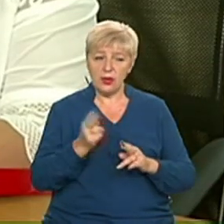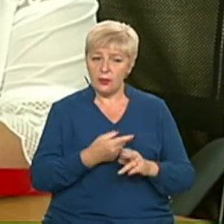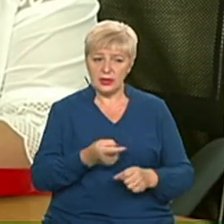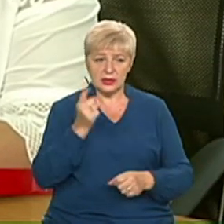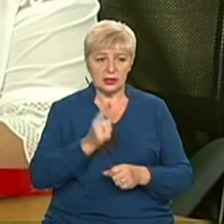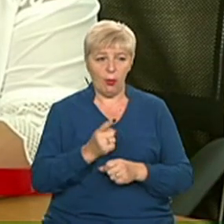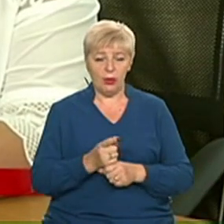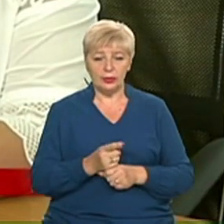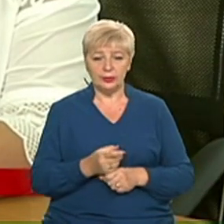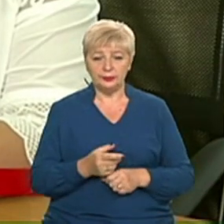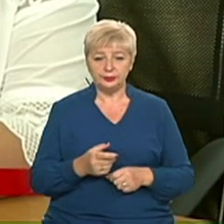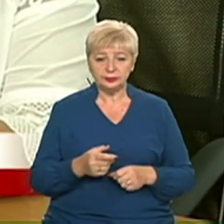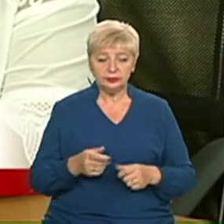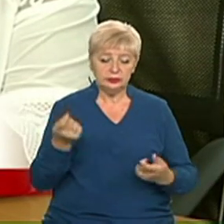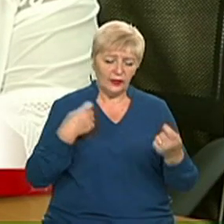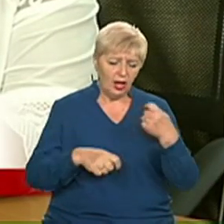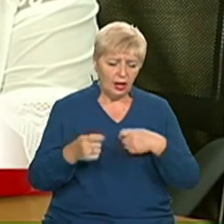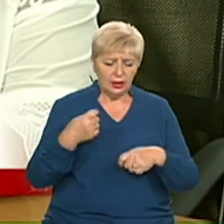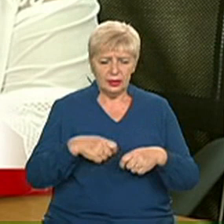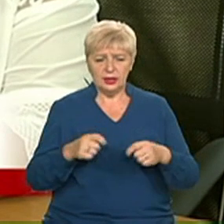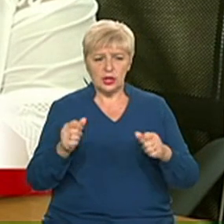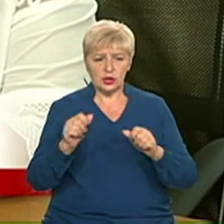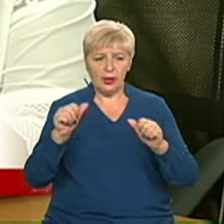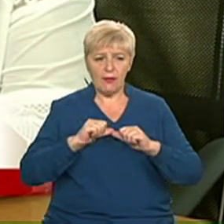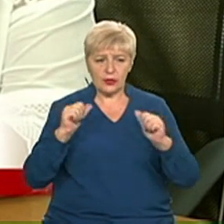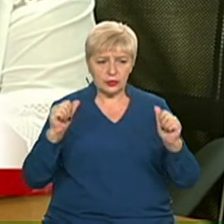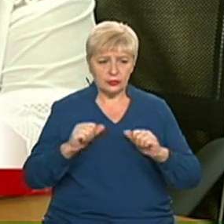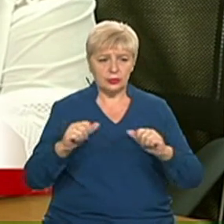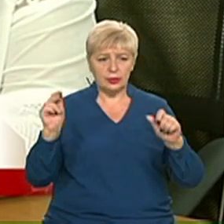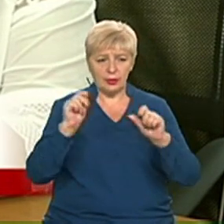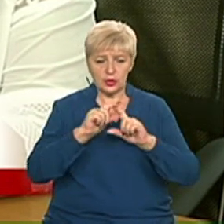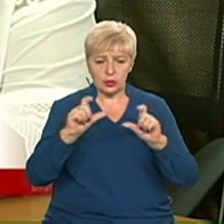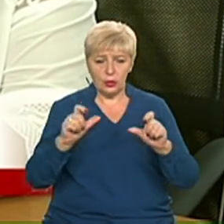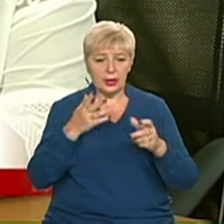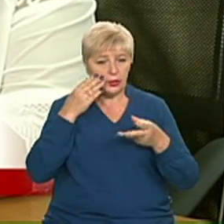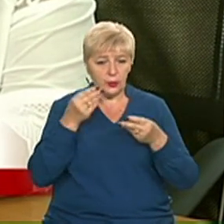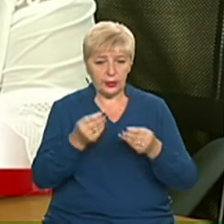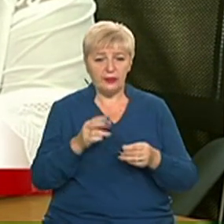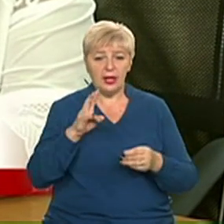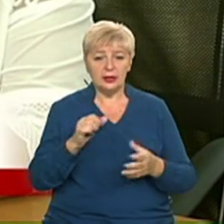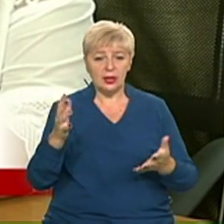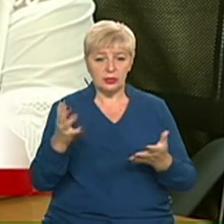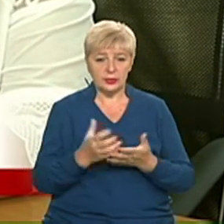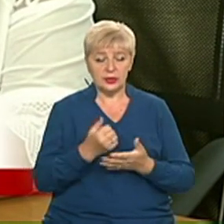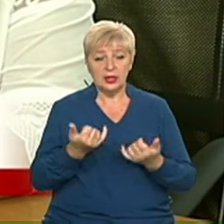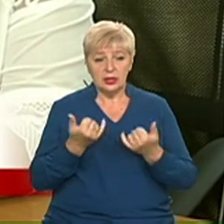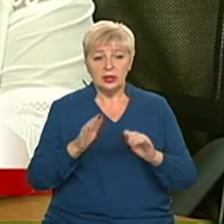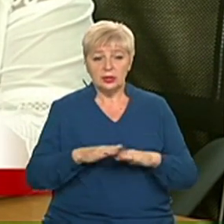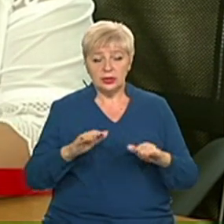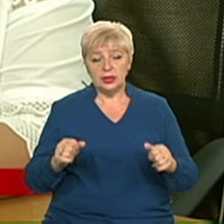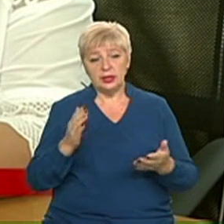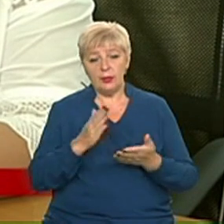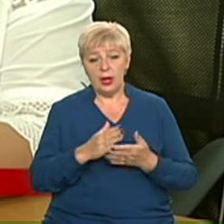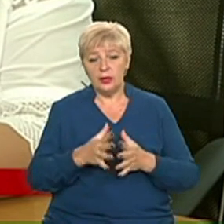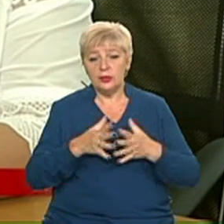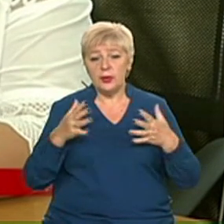форми, вона не впливає на успішність учня. А зараз діти мають більше свободи, більше